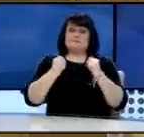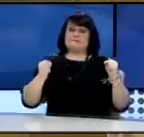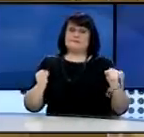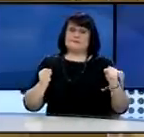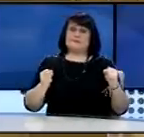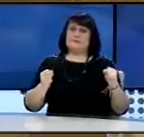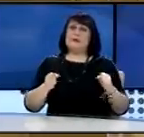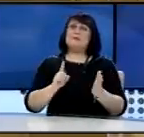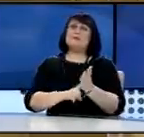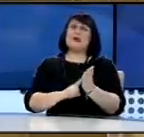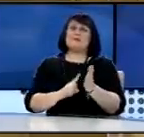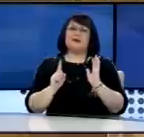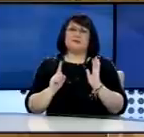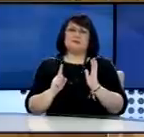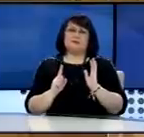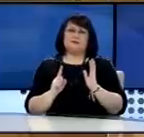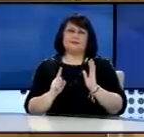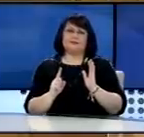περιστάσεων.